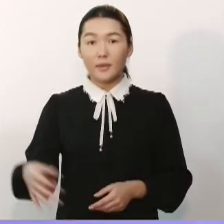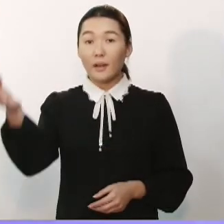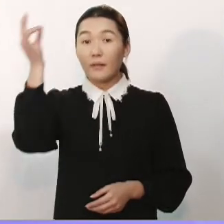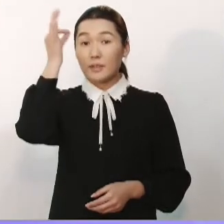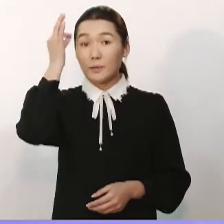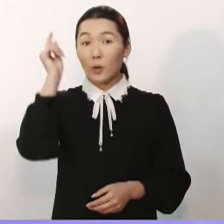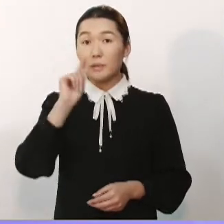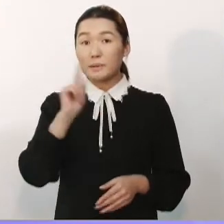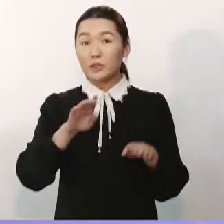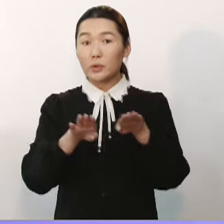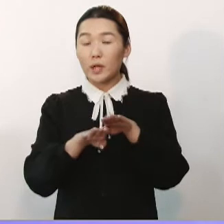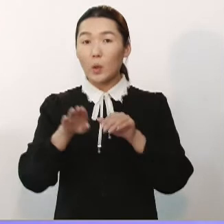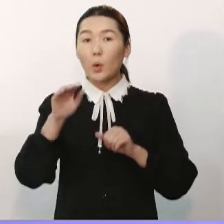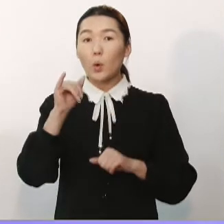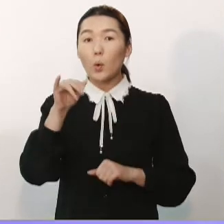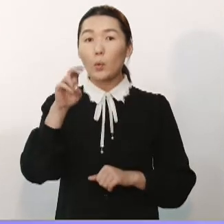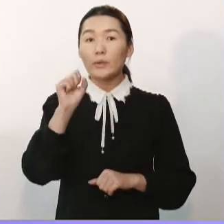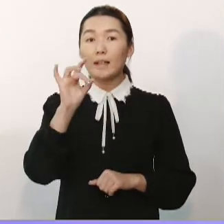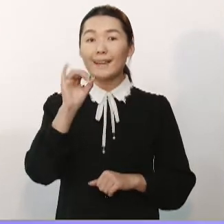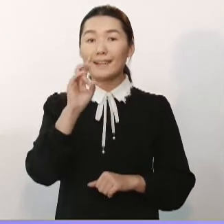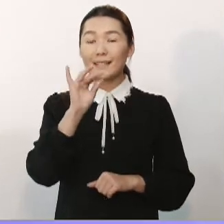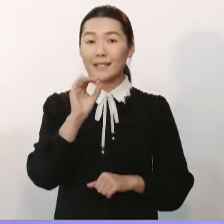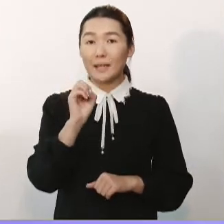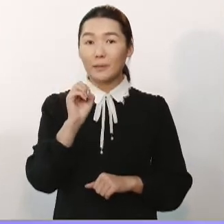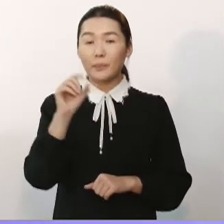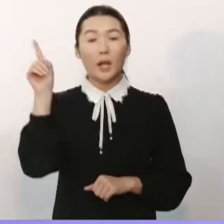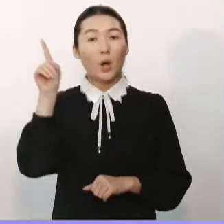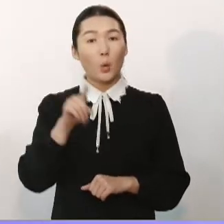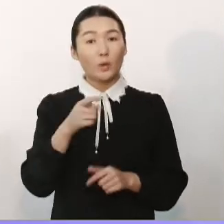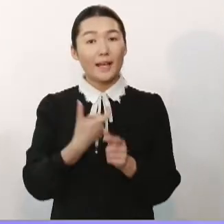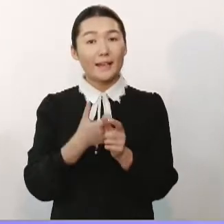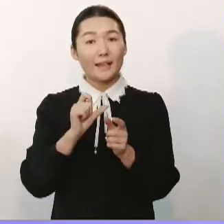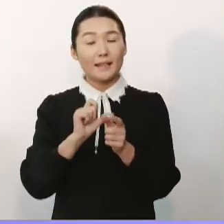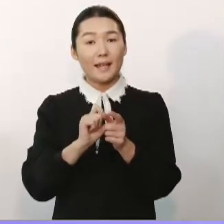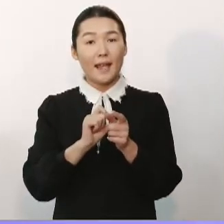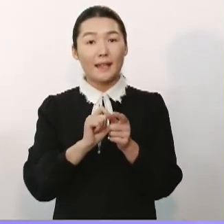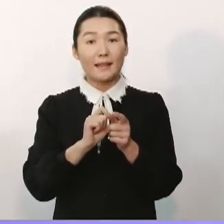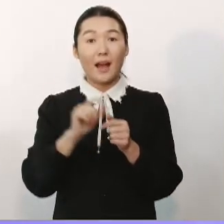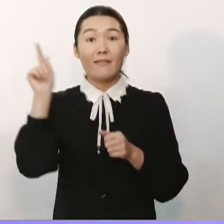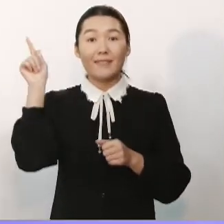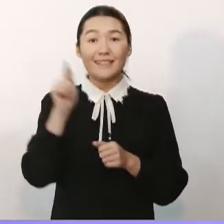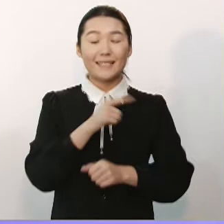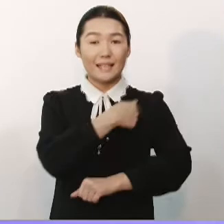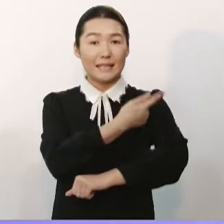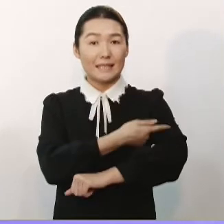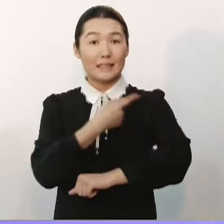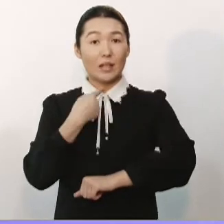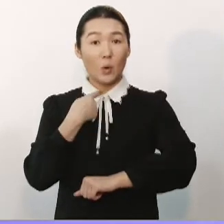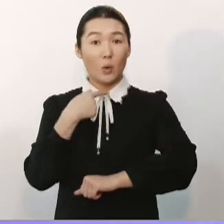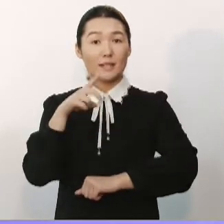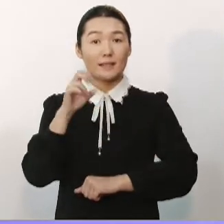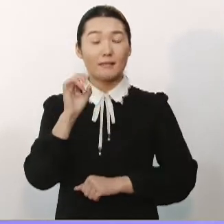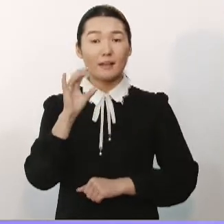Вспомним, что такое ударение. Ударение – это выделение силой голоса гласного